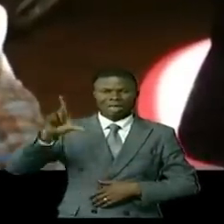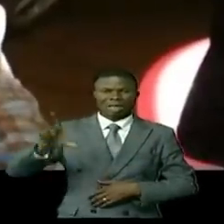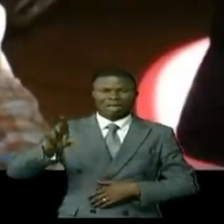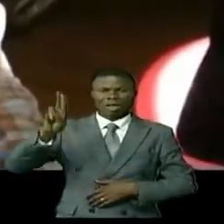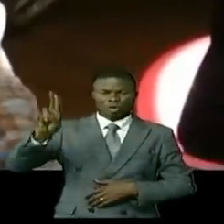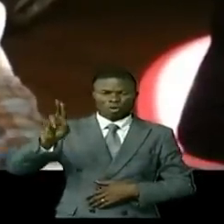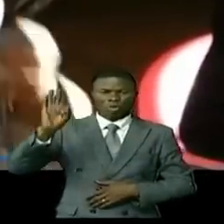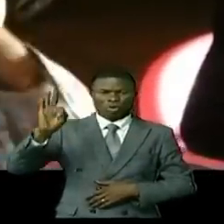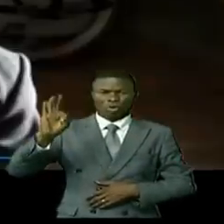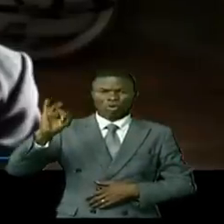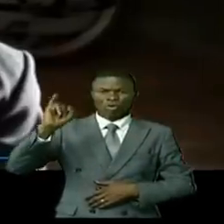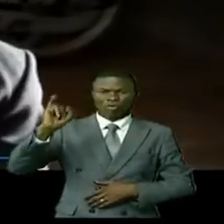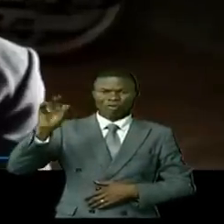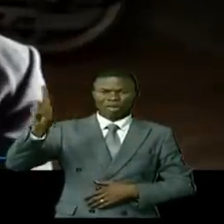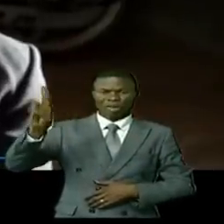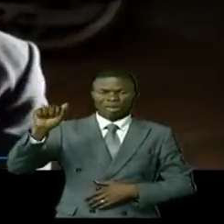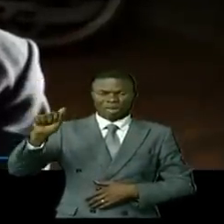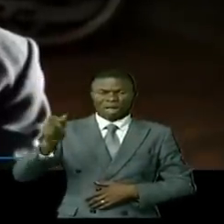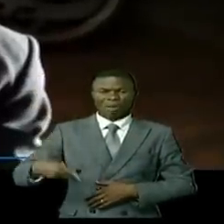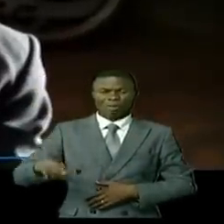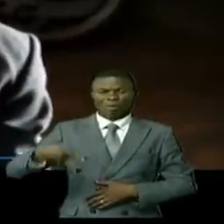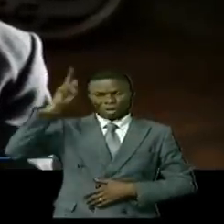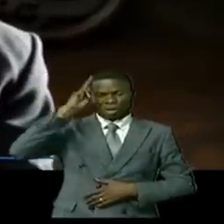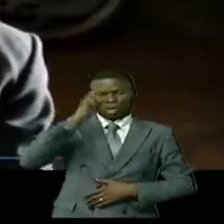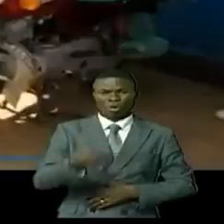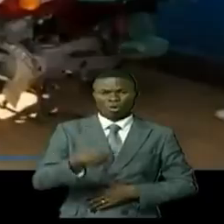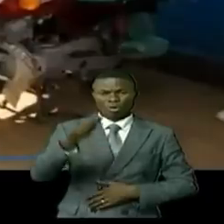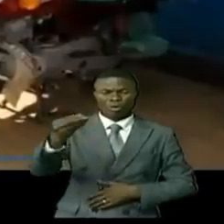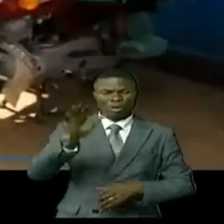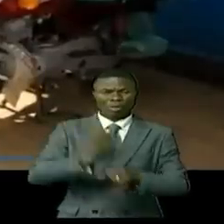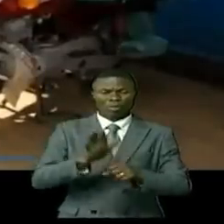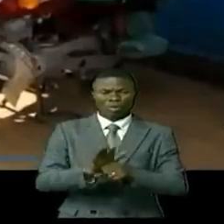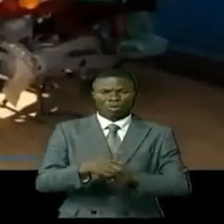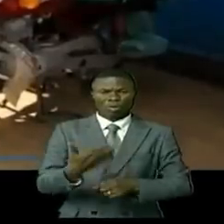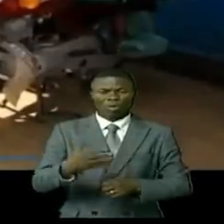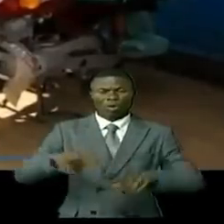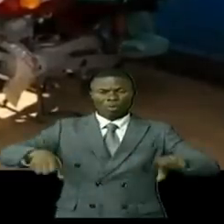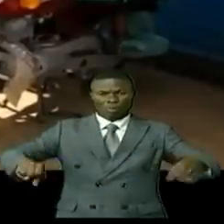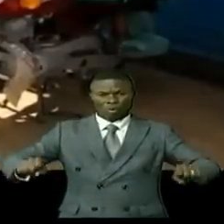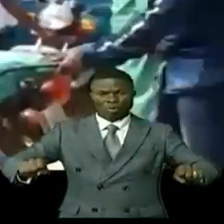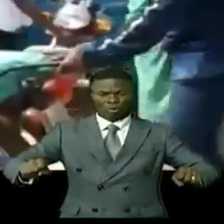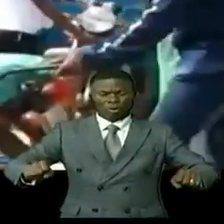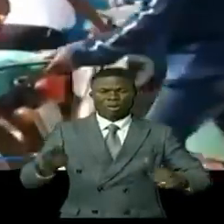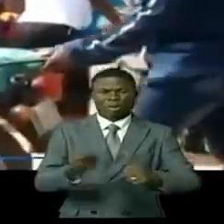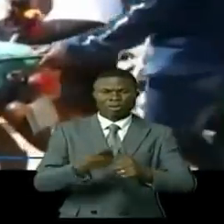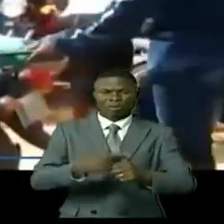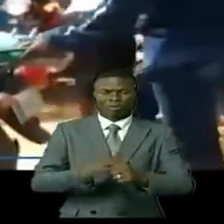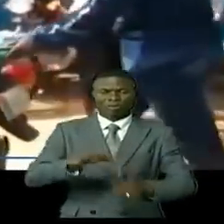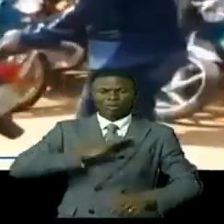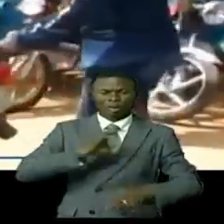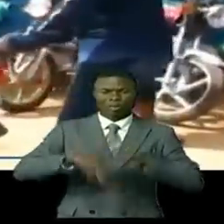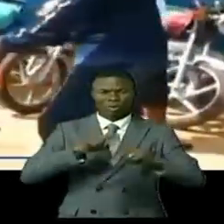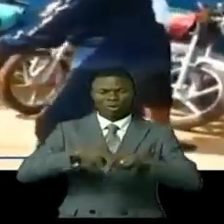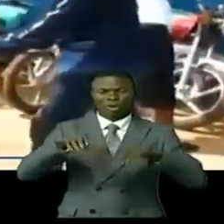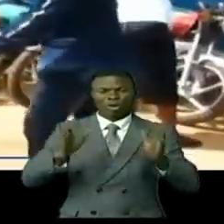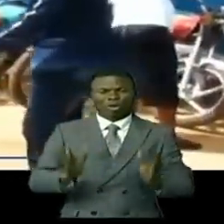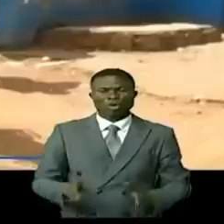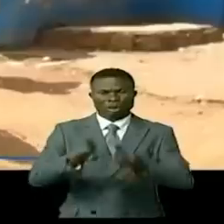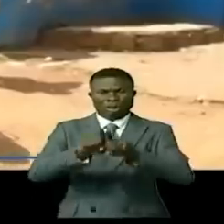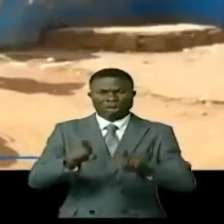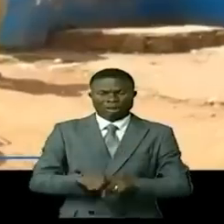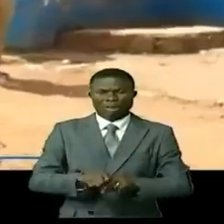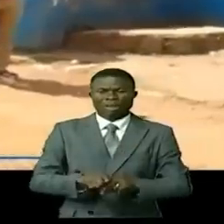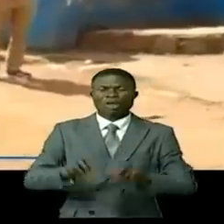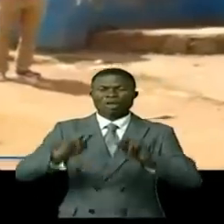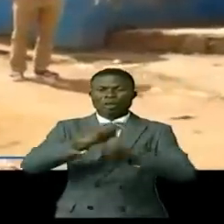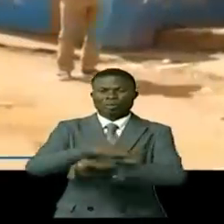Kambove, province du Haut-Katanga, vient de remettre un lot important de motos, notamment à la police nationale congolaise, à l'antenne